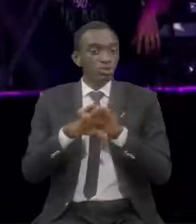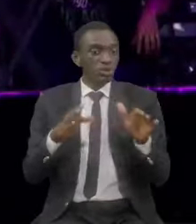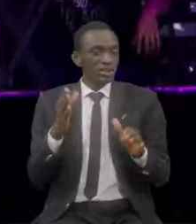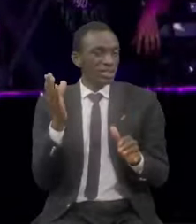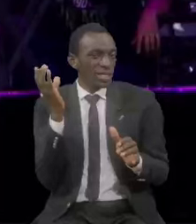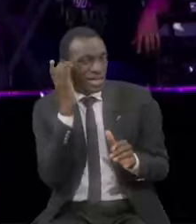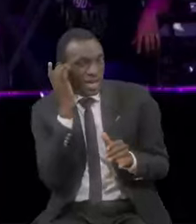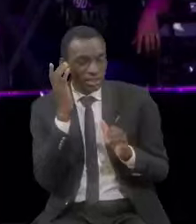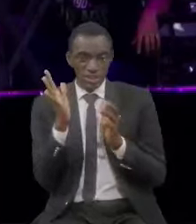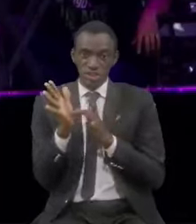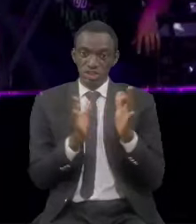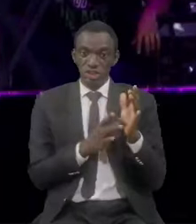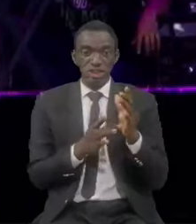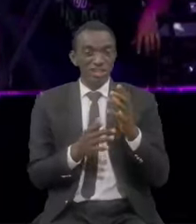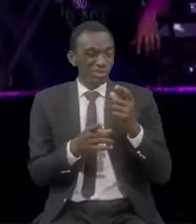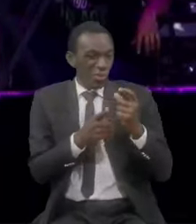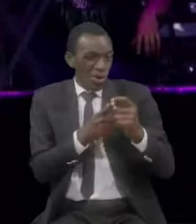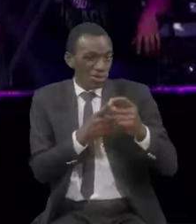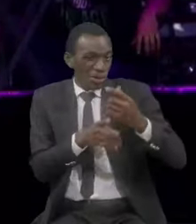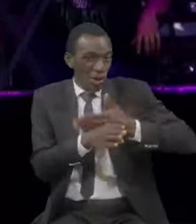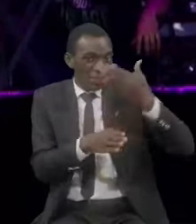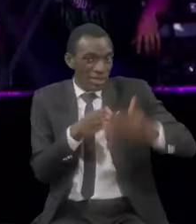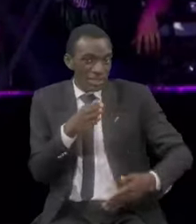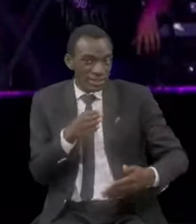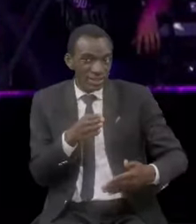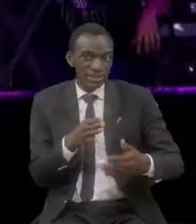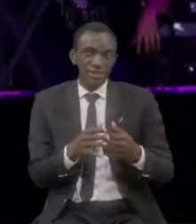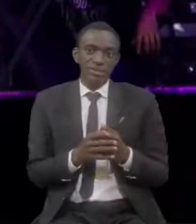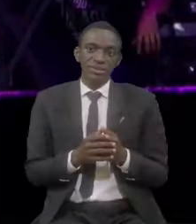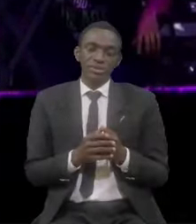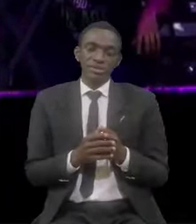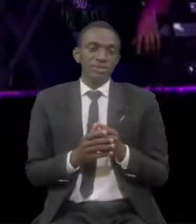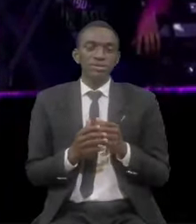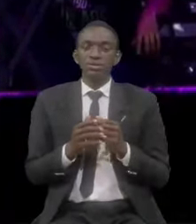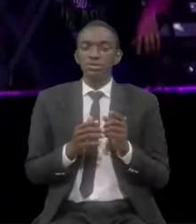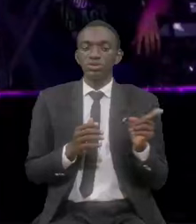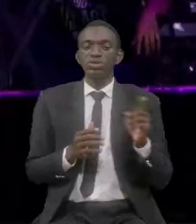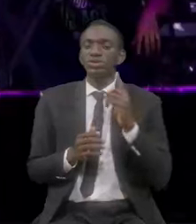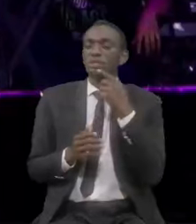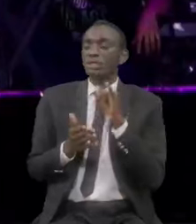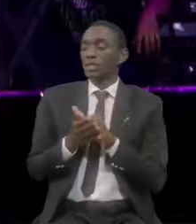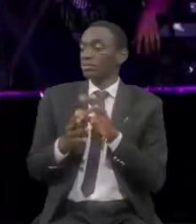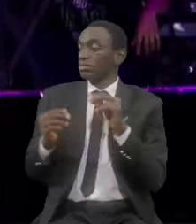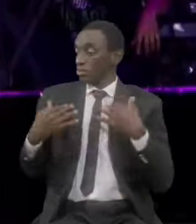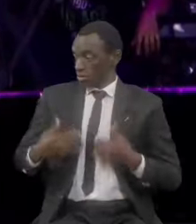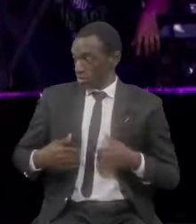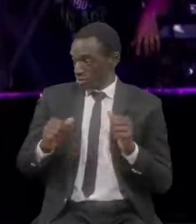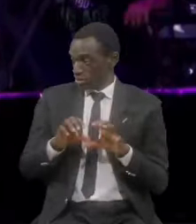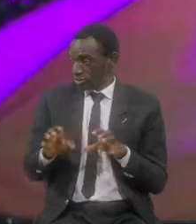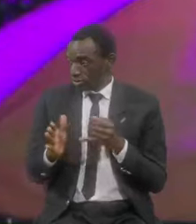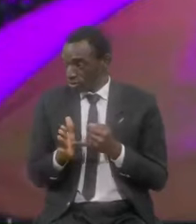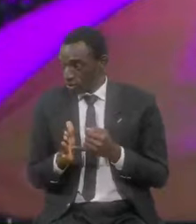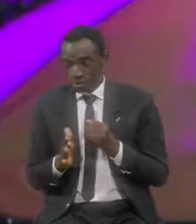Si tu n'écoutes pas la dernière partie de la phrase, c'est comme personne ne peut le